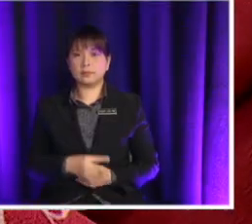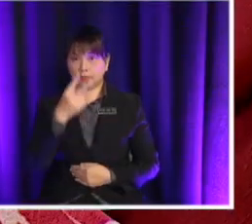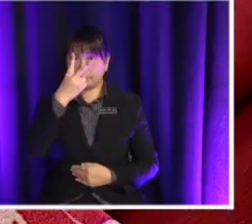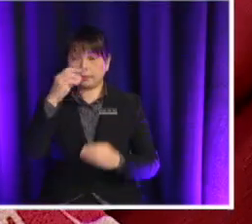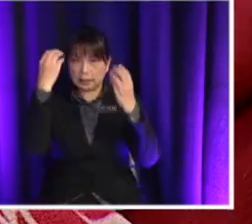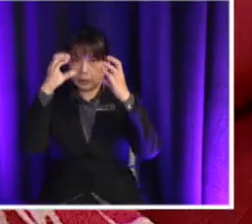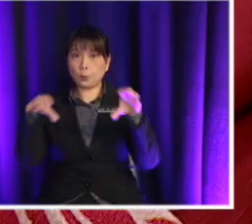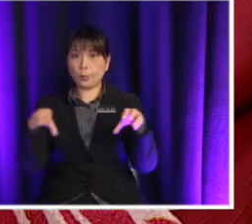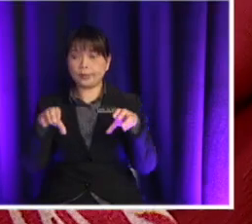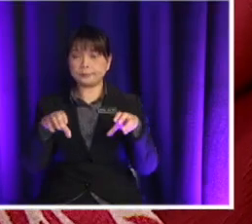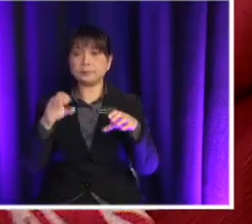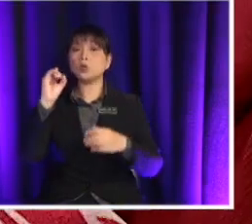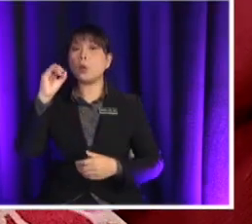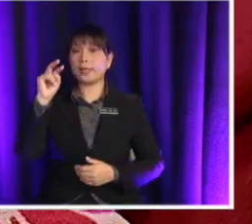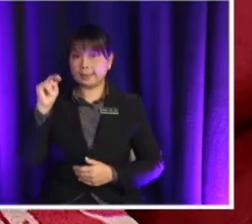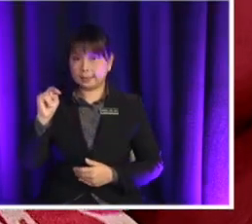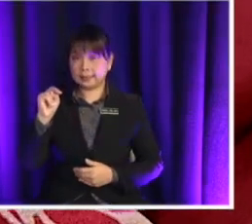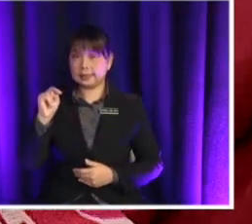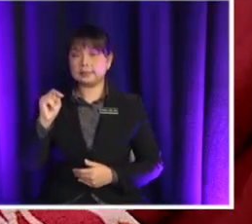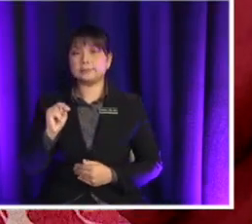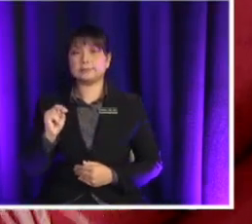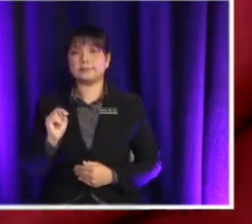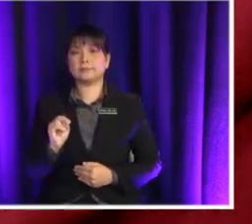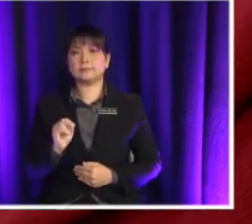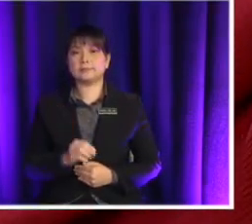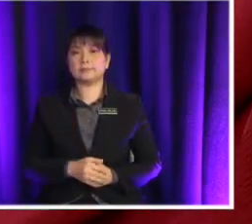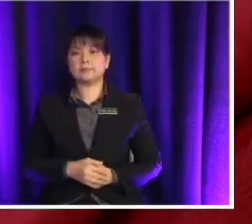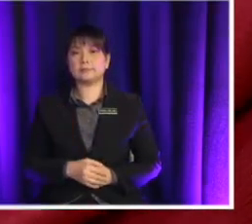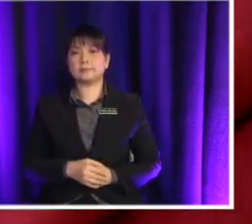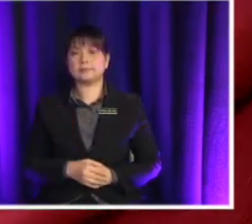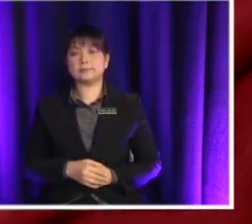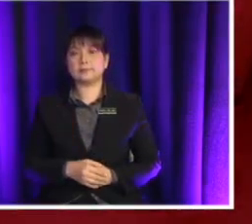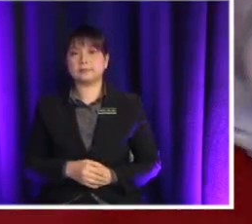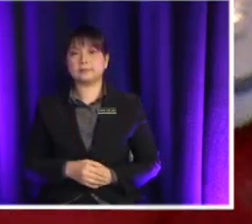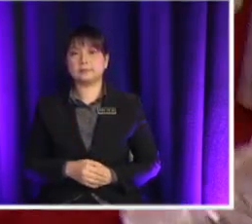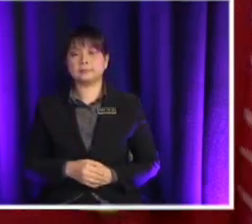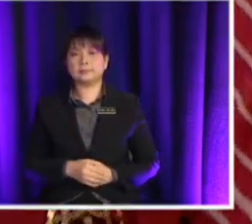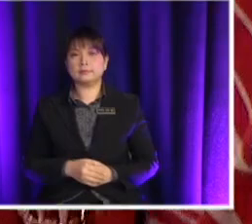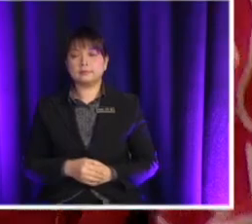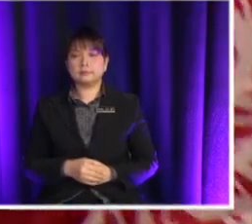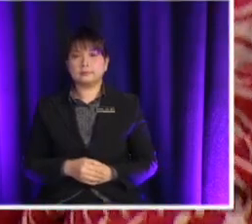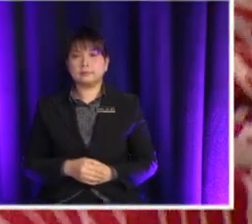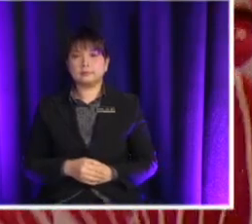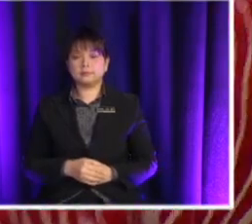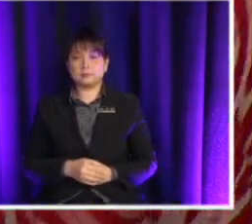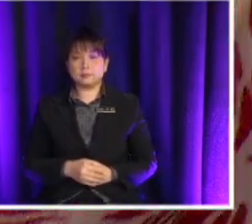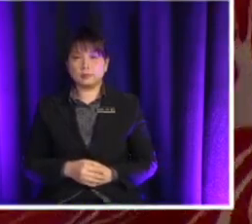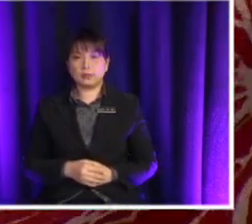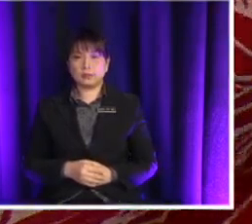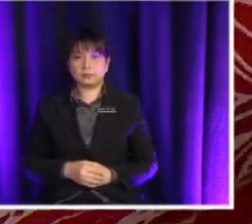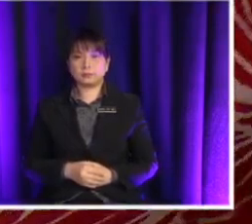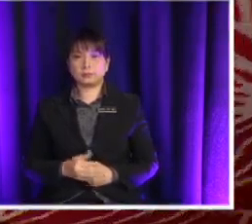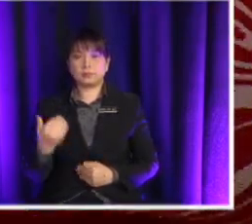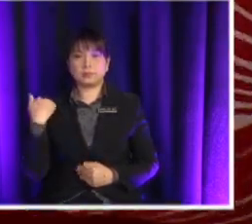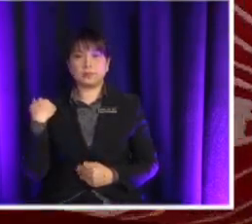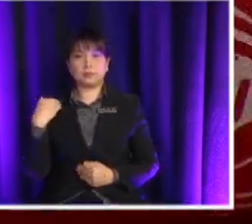on, satu ni on, kosong Satu ni dia on. satu ni on. Cikgu cuba tunjuk dekat penonton kita tu. Okey, kat sini kita ada 3 tadi tamatan.